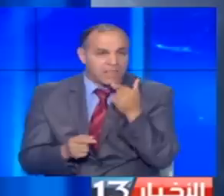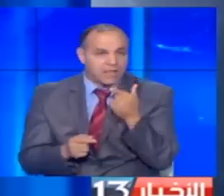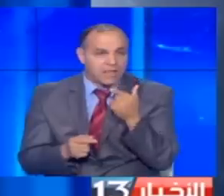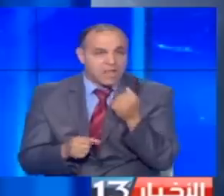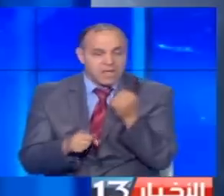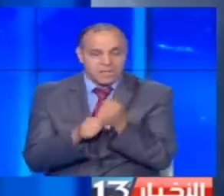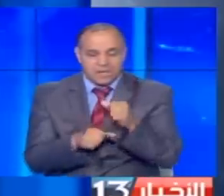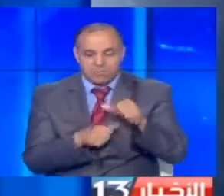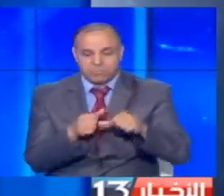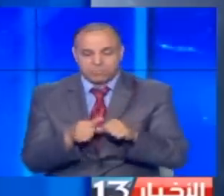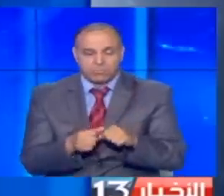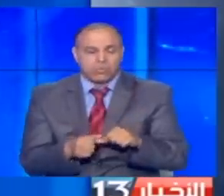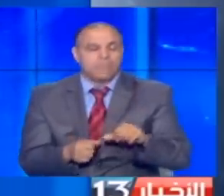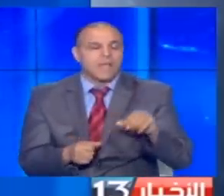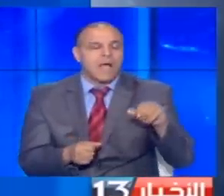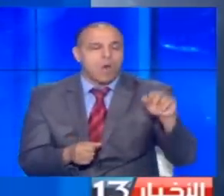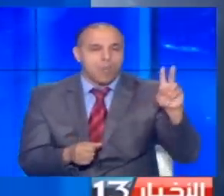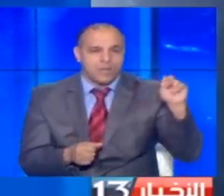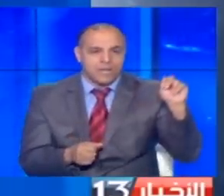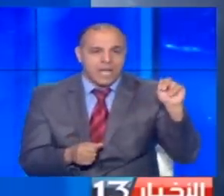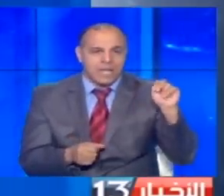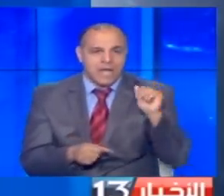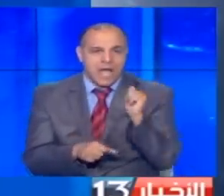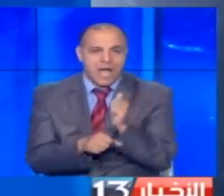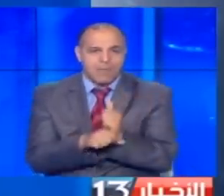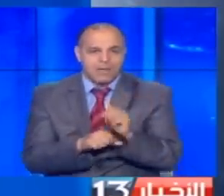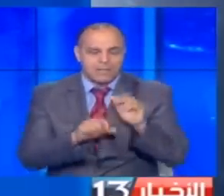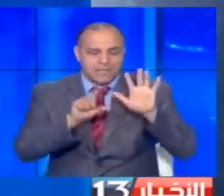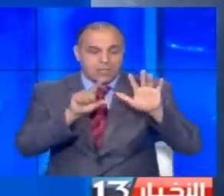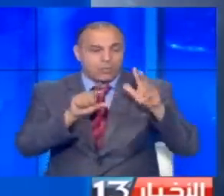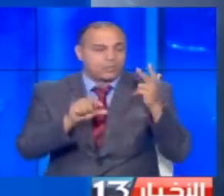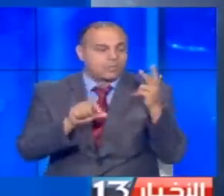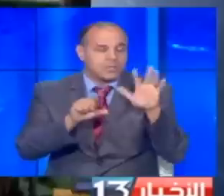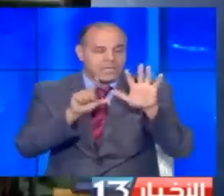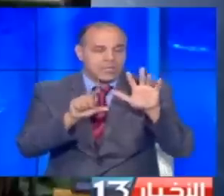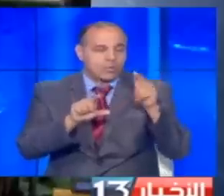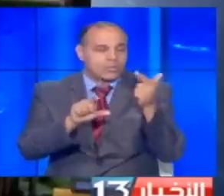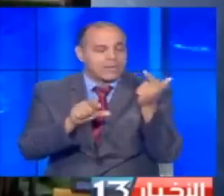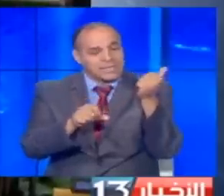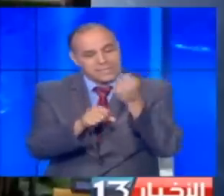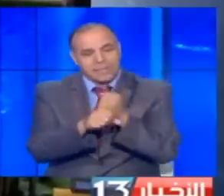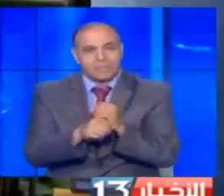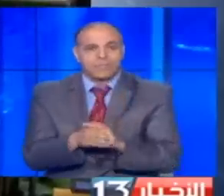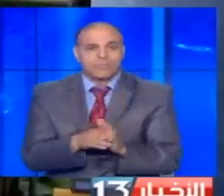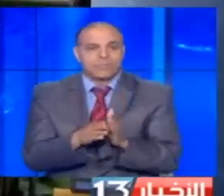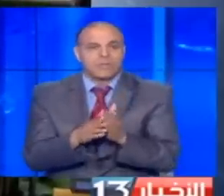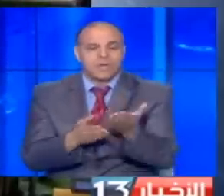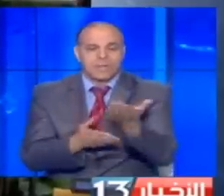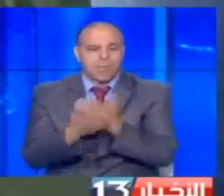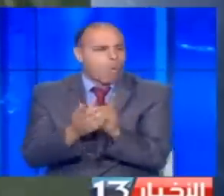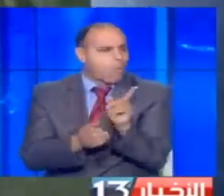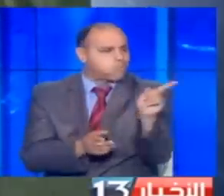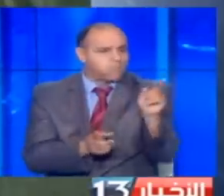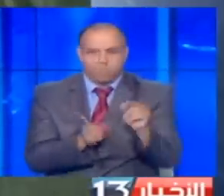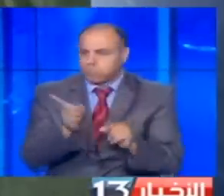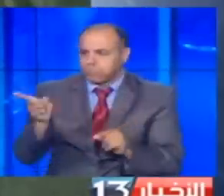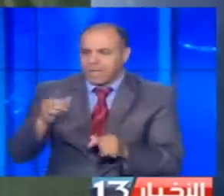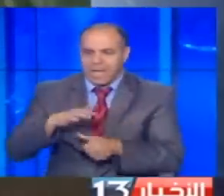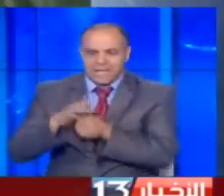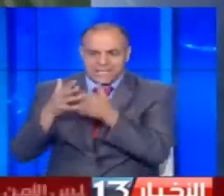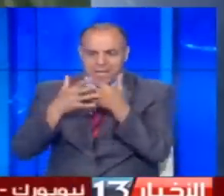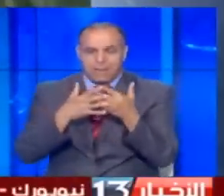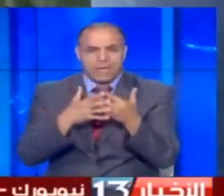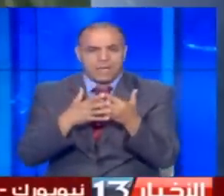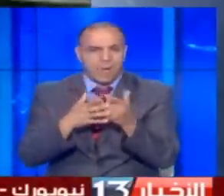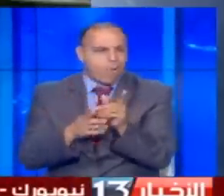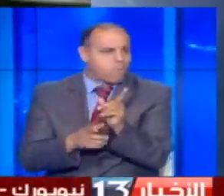اشغال دوره جمعيه الامم المتحده العامه الثالثه والسبعين بعد تبادل الاتهامات بين الرئيس الامريكي